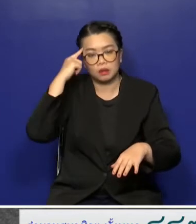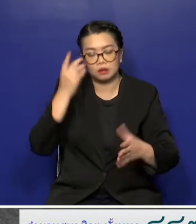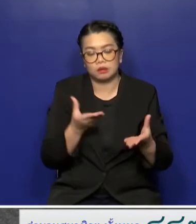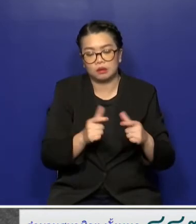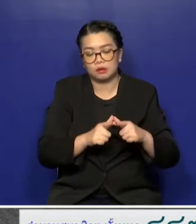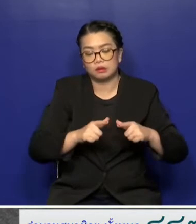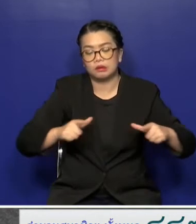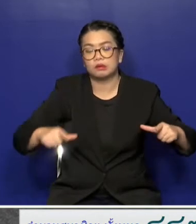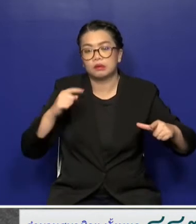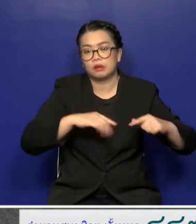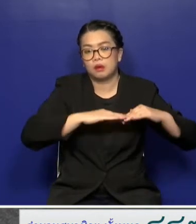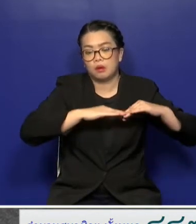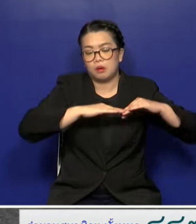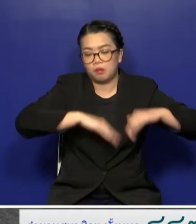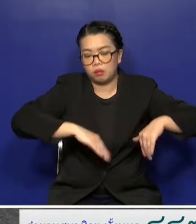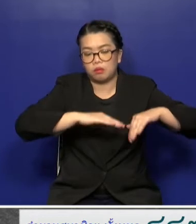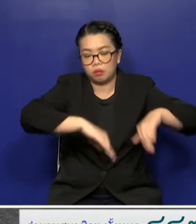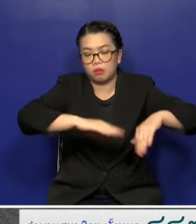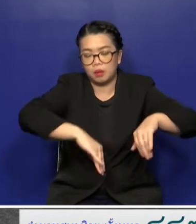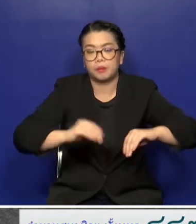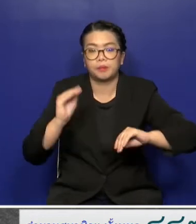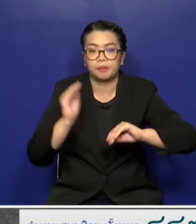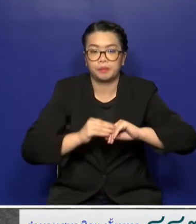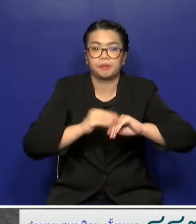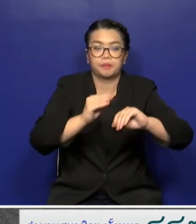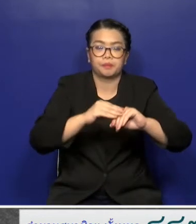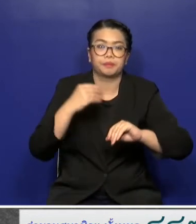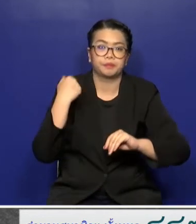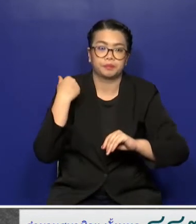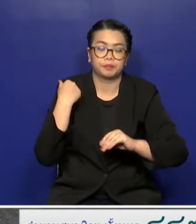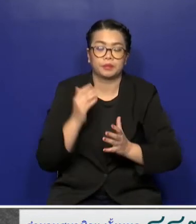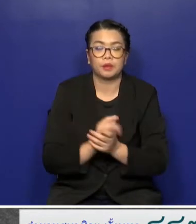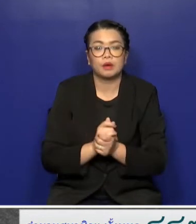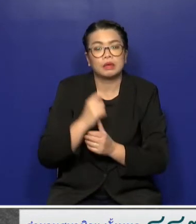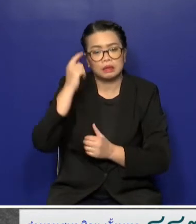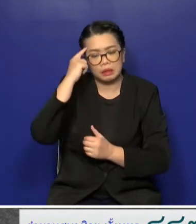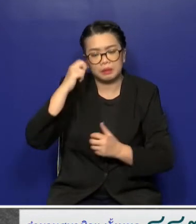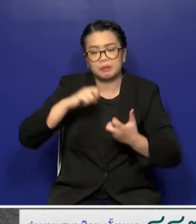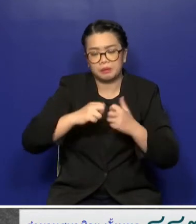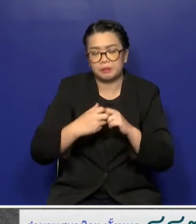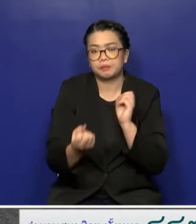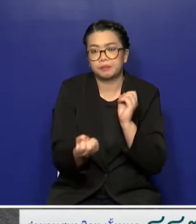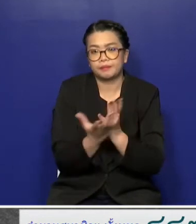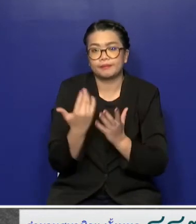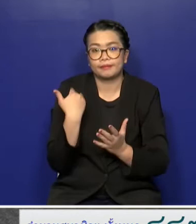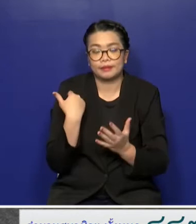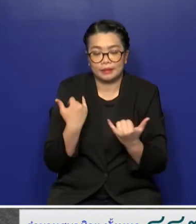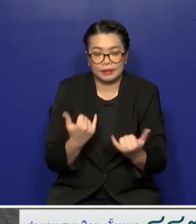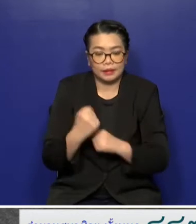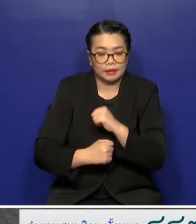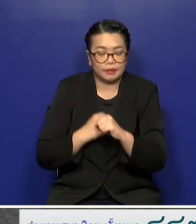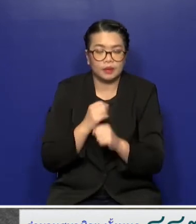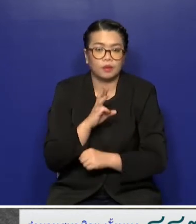ได้รับผลกระทบกัปชาชนจำนนมาก บ้านเรือนไดรควส่หายเพรว่าครั้งนี้ปี 64